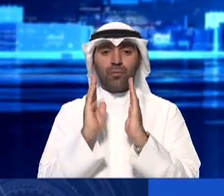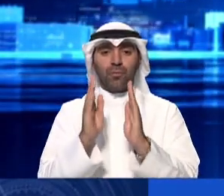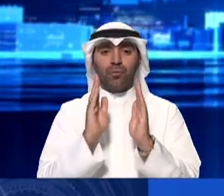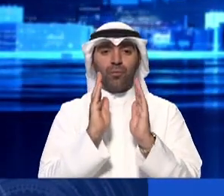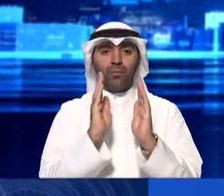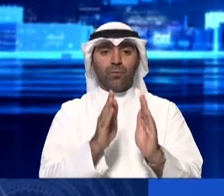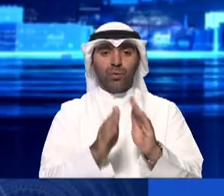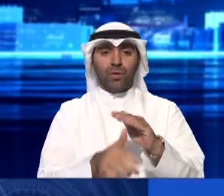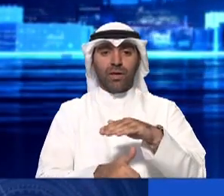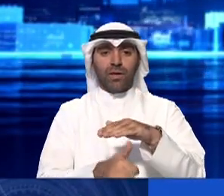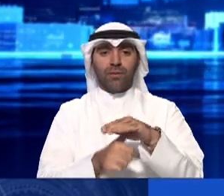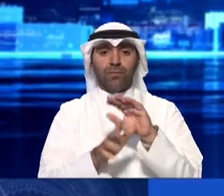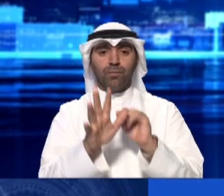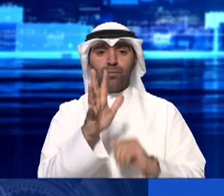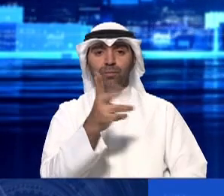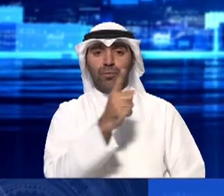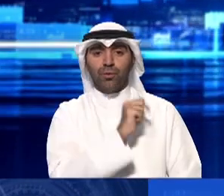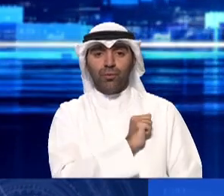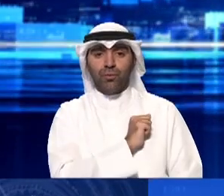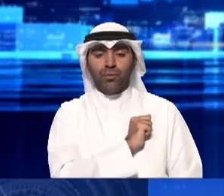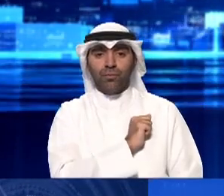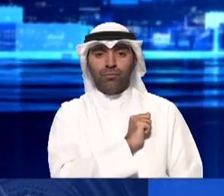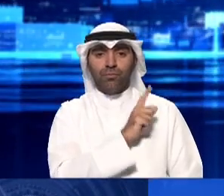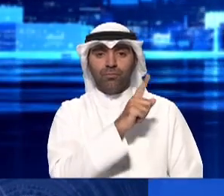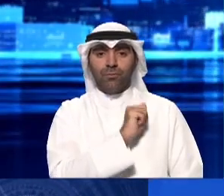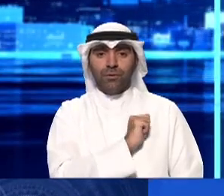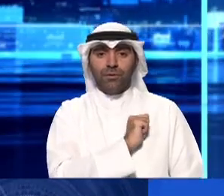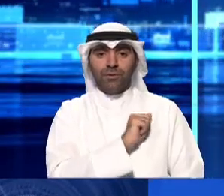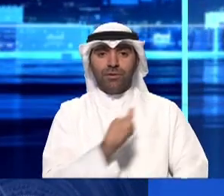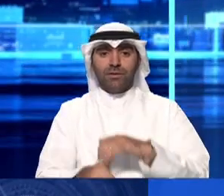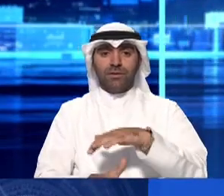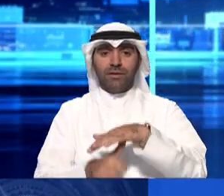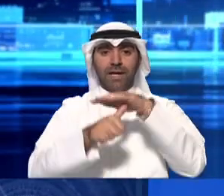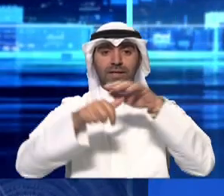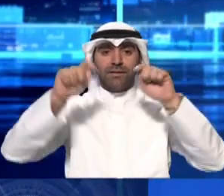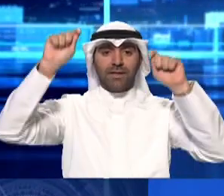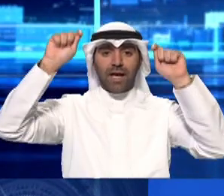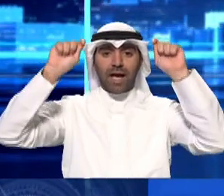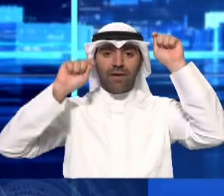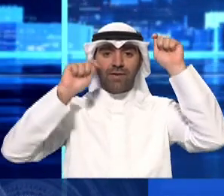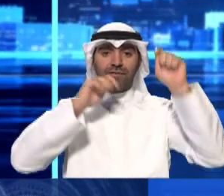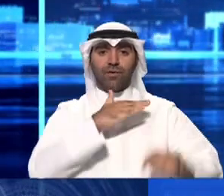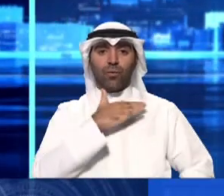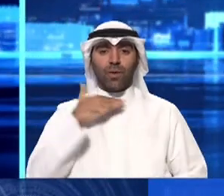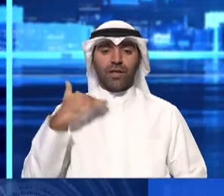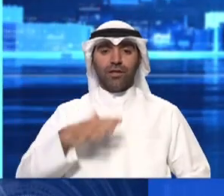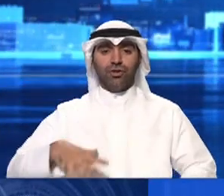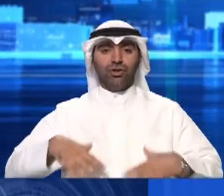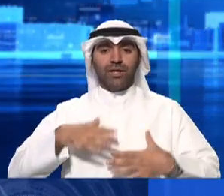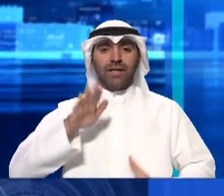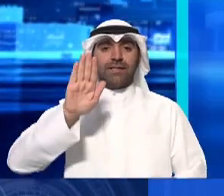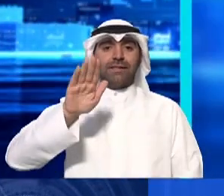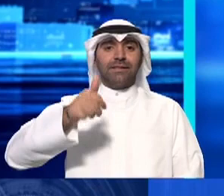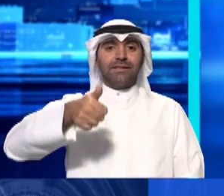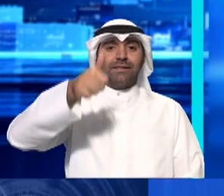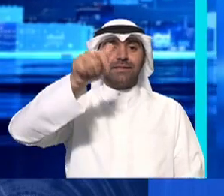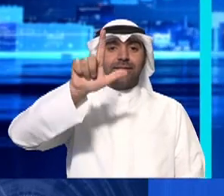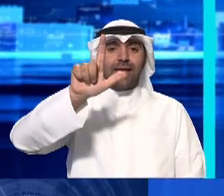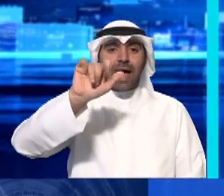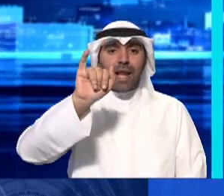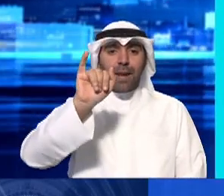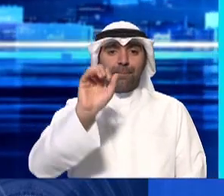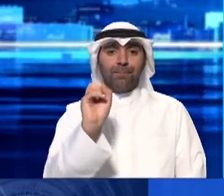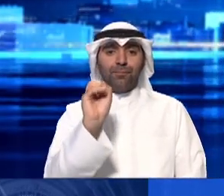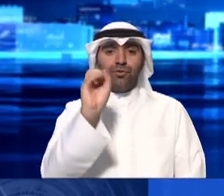الشيخ سالم العالي الصباح رئيس الحرس الوطني بمناسبة تزكية سمو حفظه الله ورعاه لسمو الشيخ مشعل